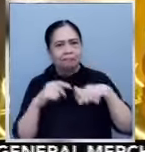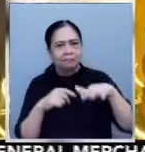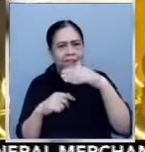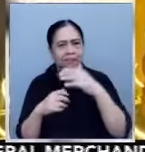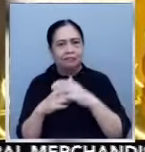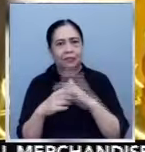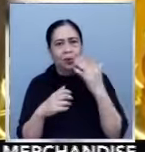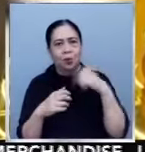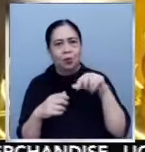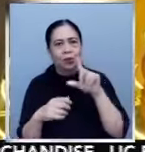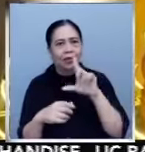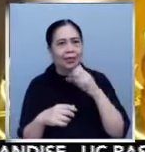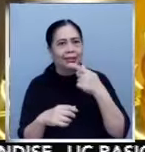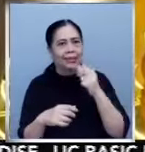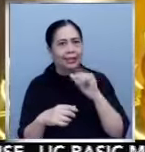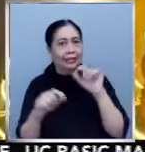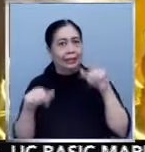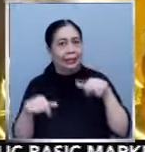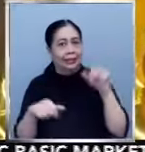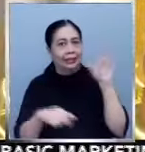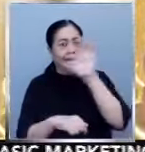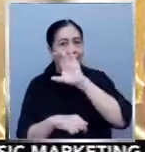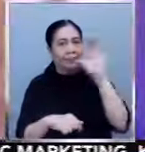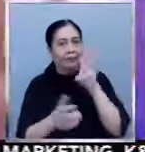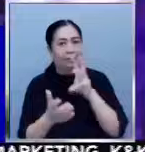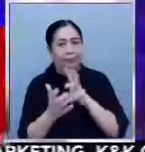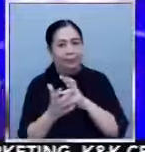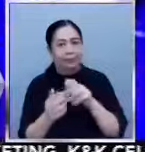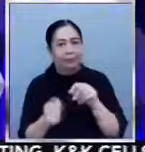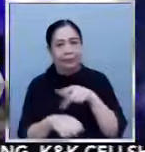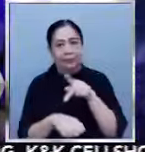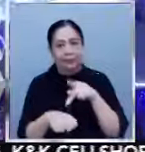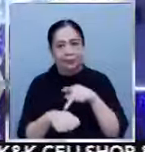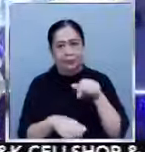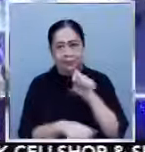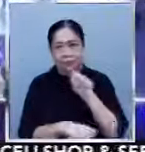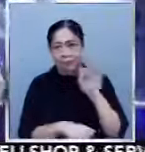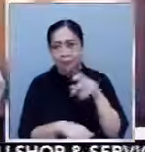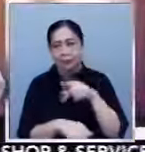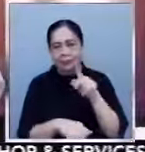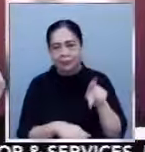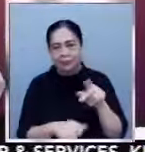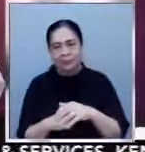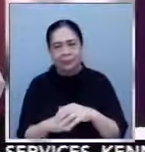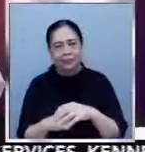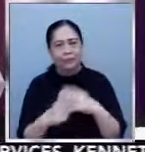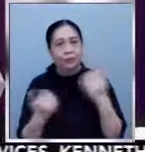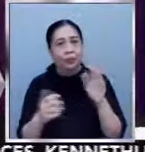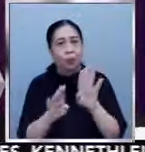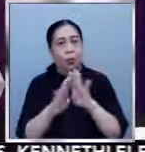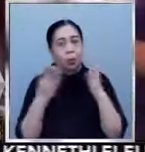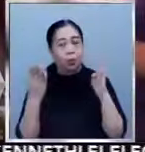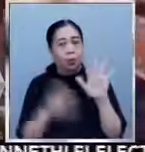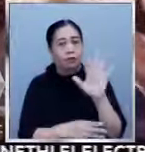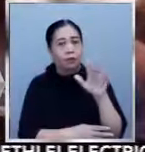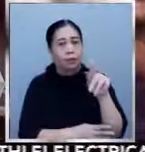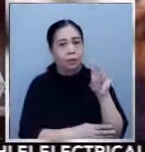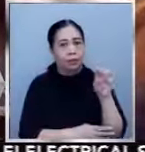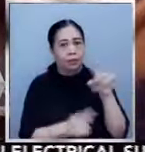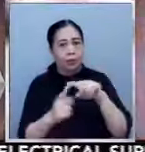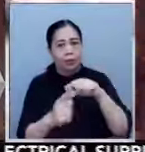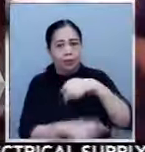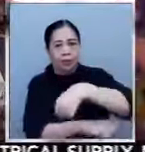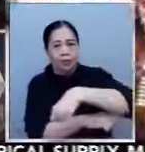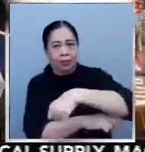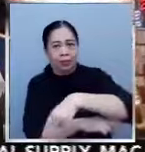ay tinagurian na Christmas capital ng Pilipinas. Bukas ang Christmas Village, alas 5 ng hapon hanggang alas 11 ng gabi